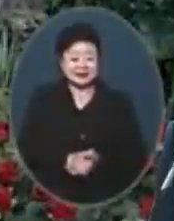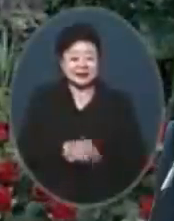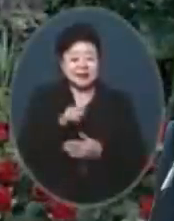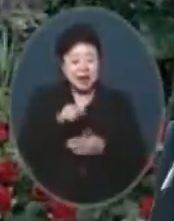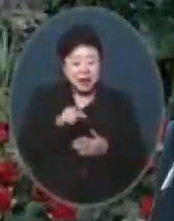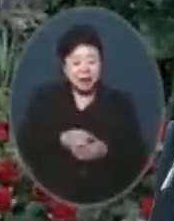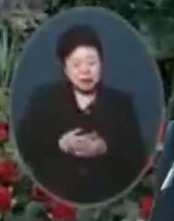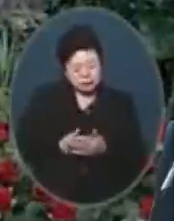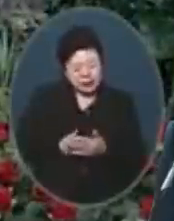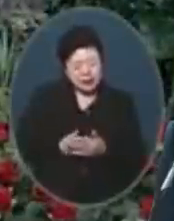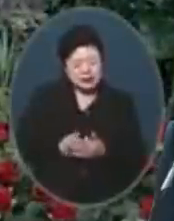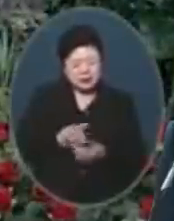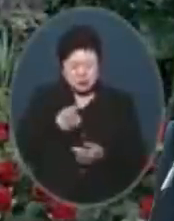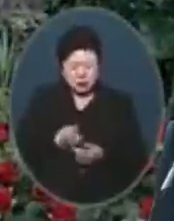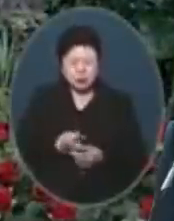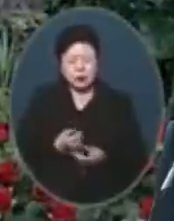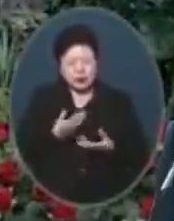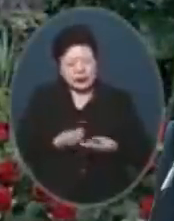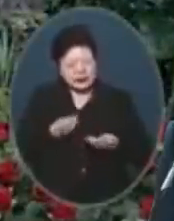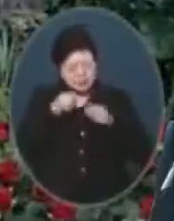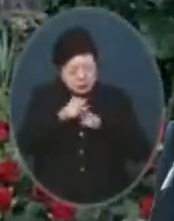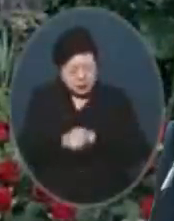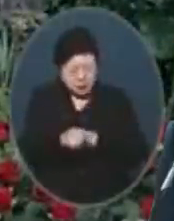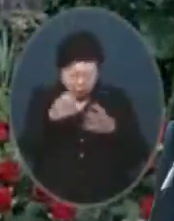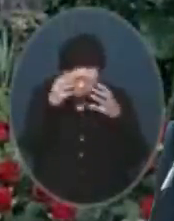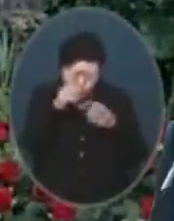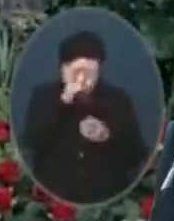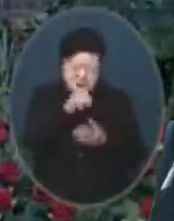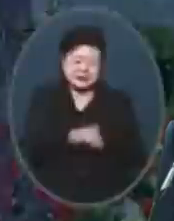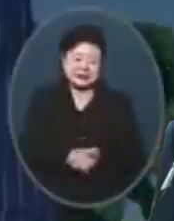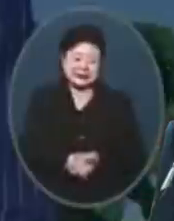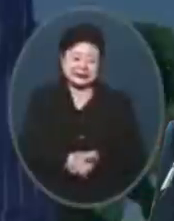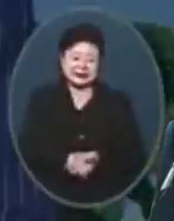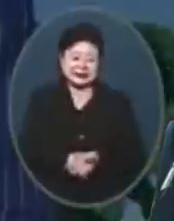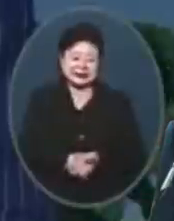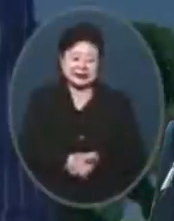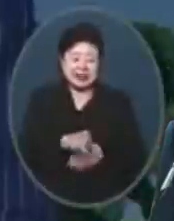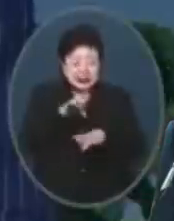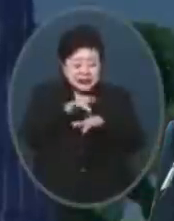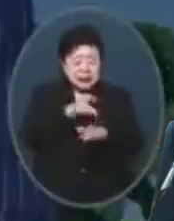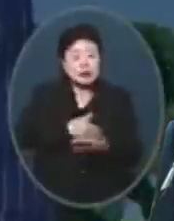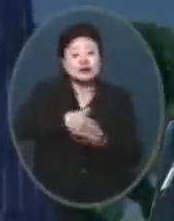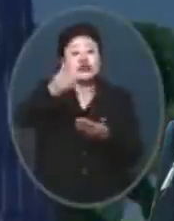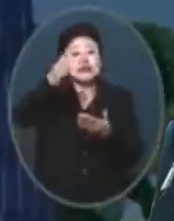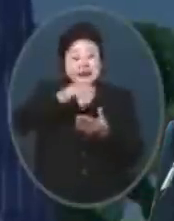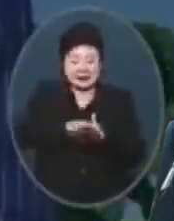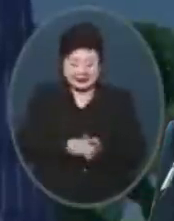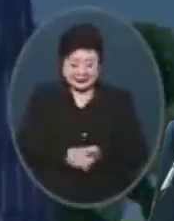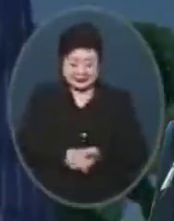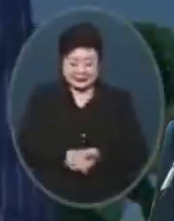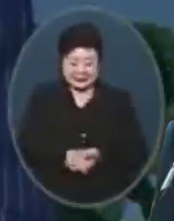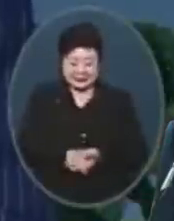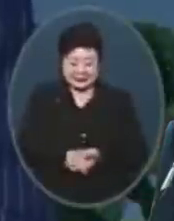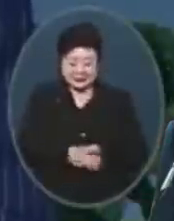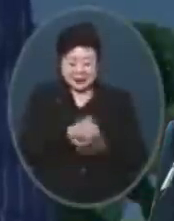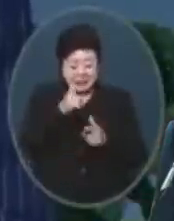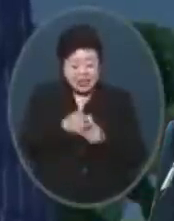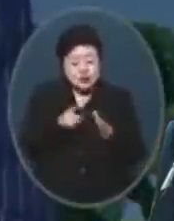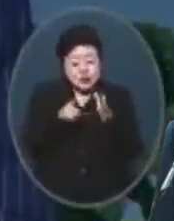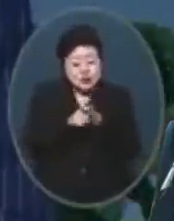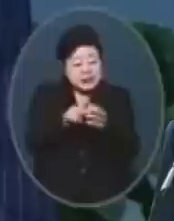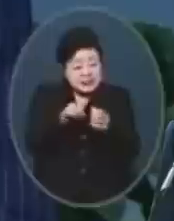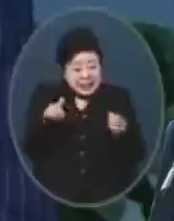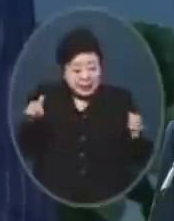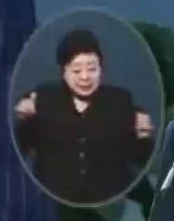마음의 불안, 공포, 좌절, 절망, 고통이 다가올 때 사탄을 물리쳐야 되는 것입니다. 우리 예수 믿는